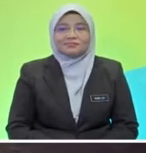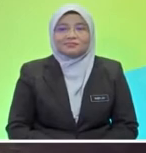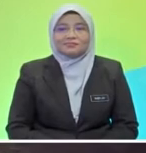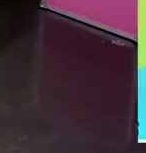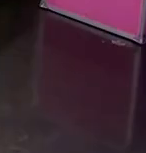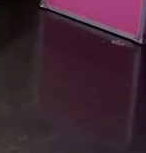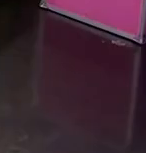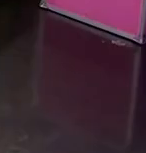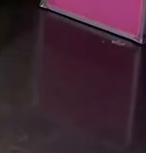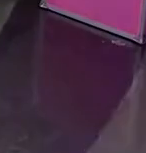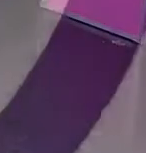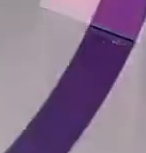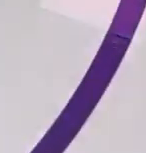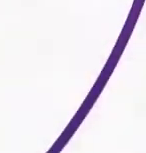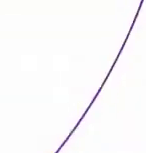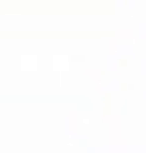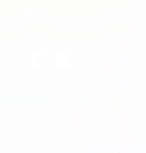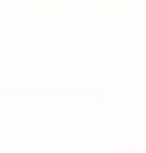KPM.